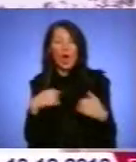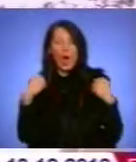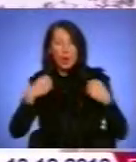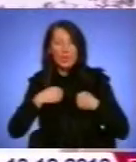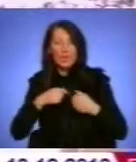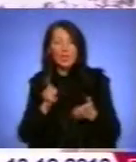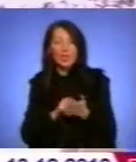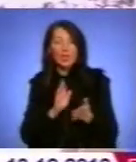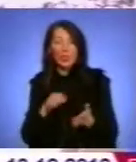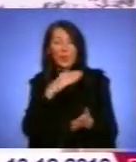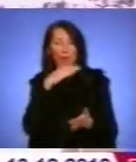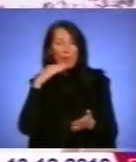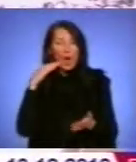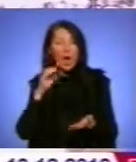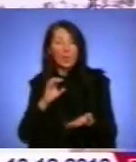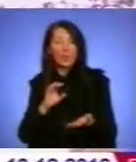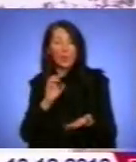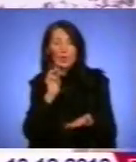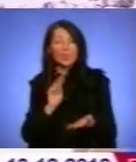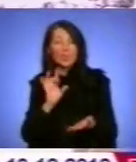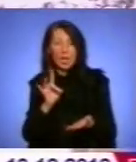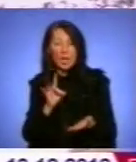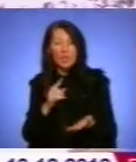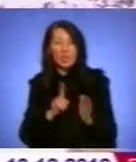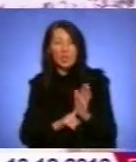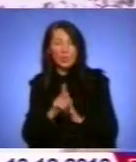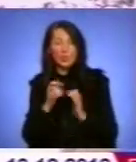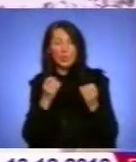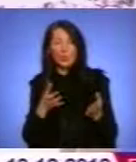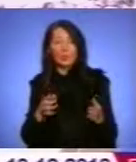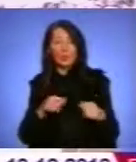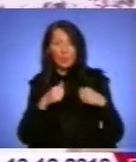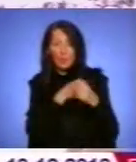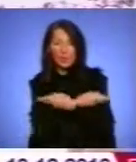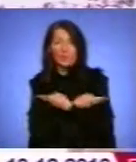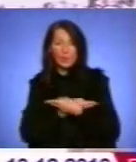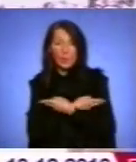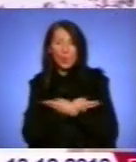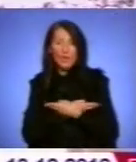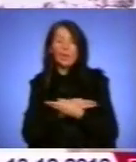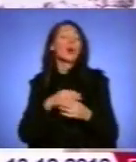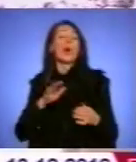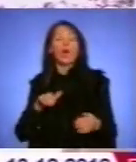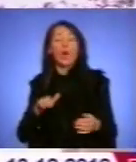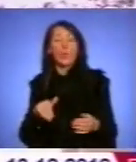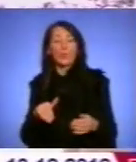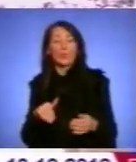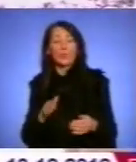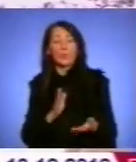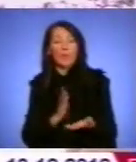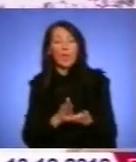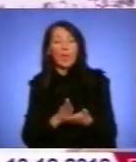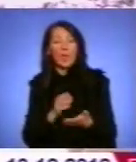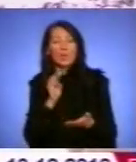бути багатослойна. Спочатку повинна бути звичайна полотняна одежа натільна, після того повинно